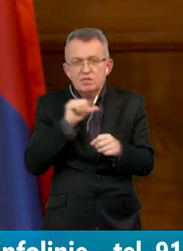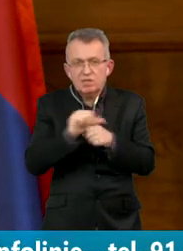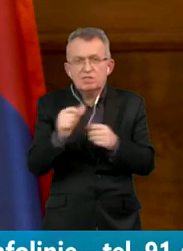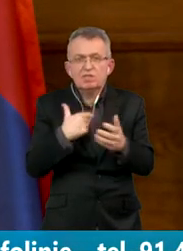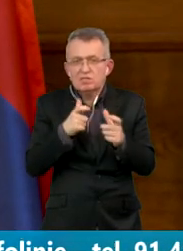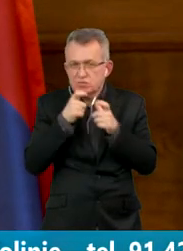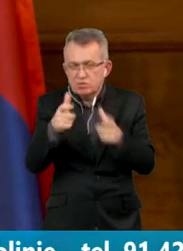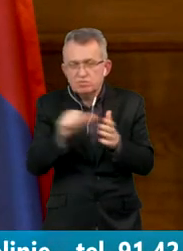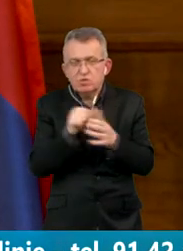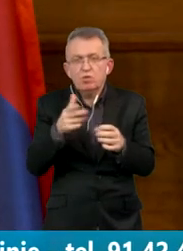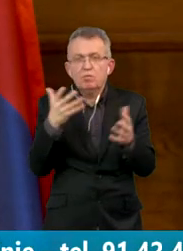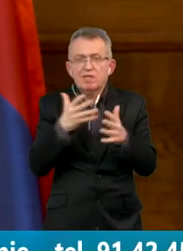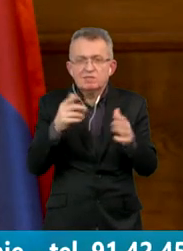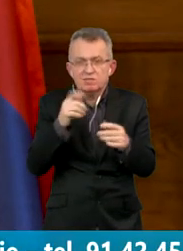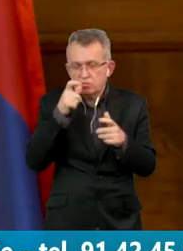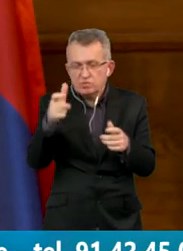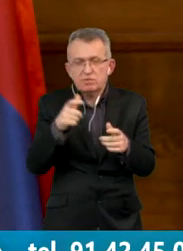ofertami i w niektórych miejscach